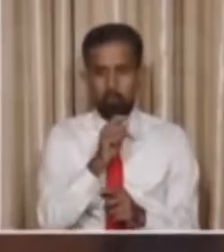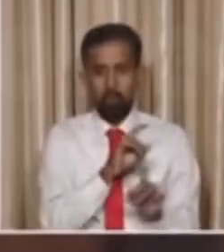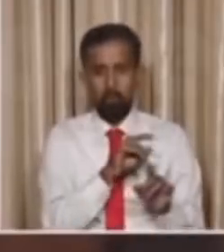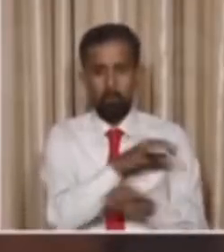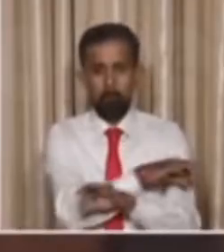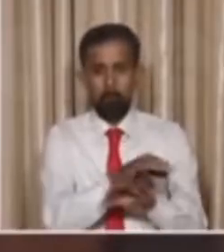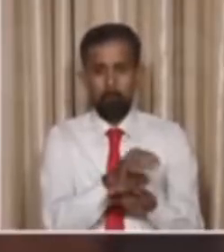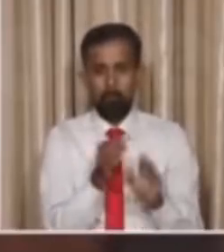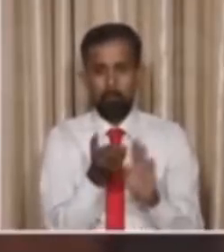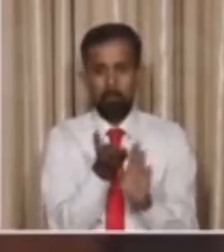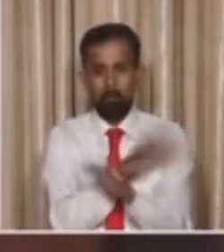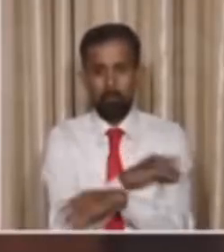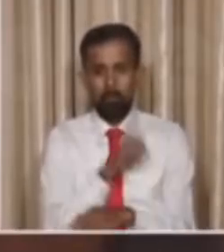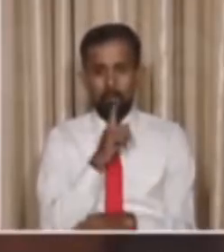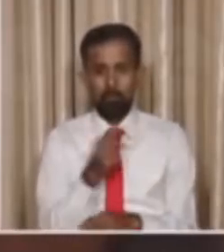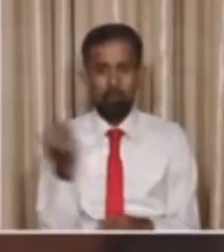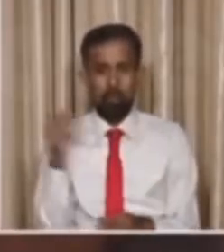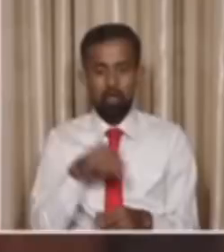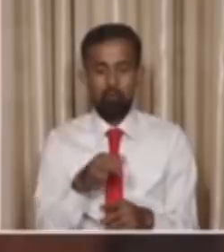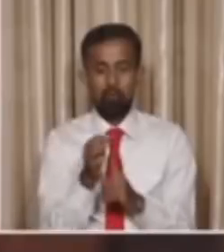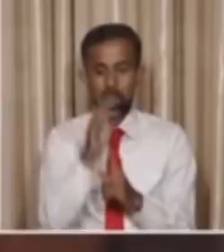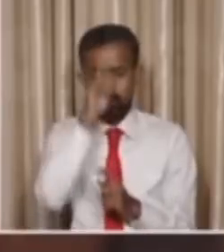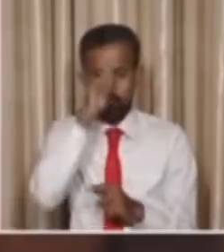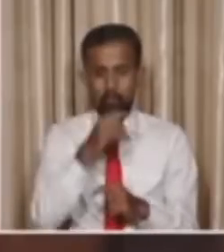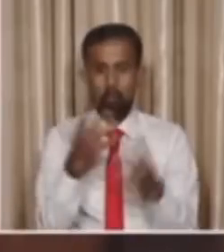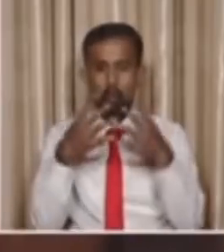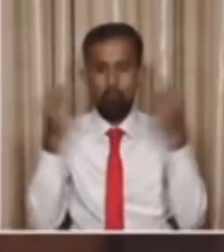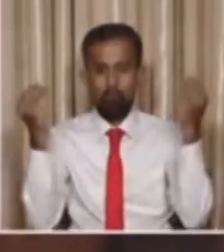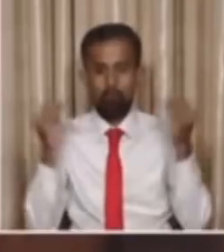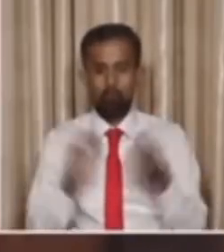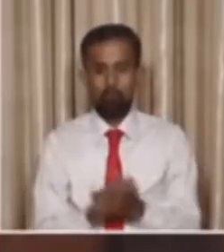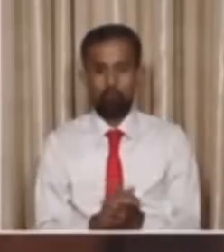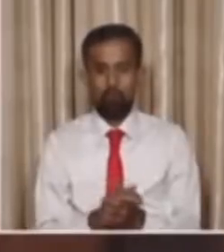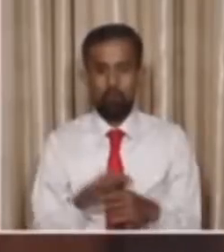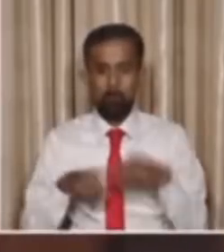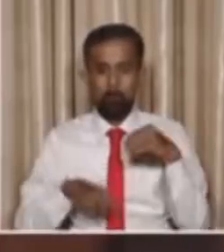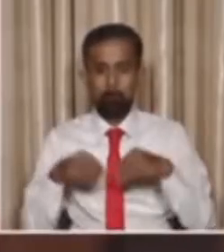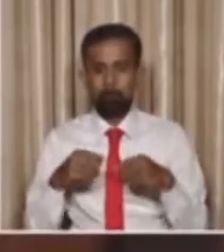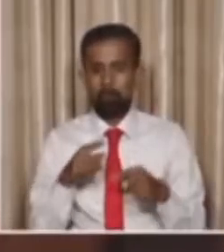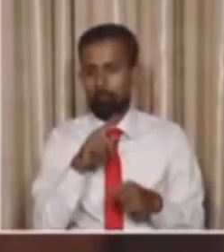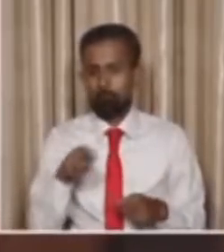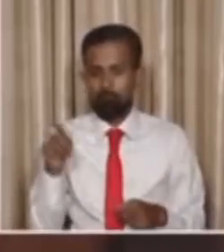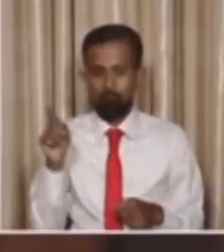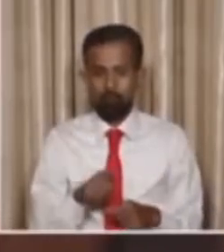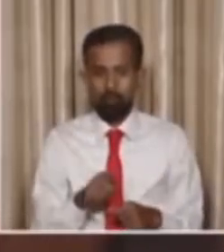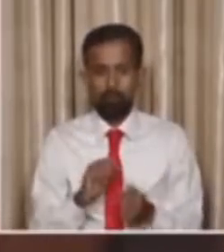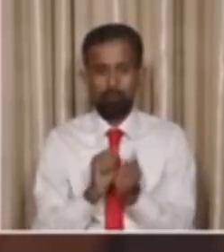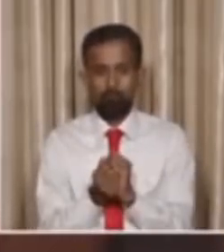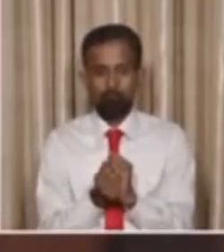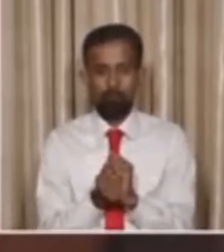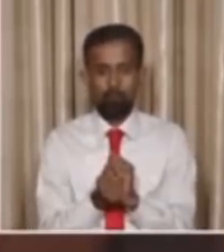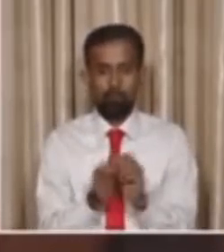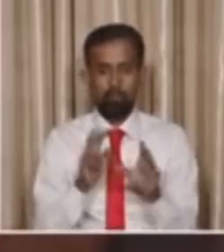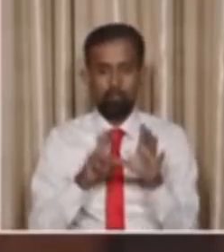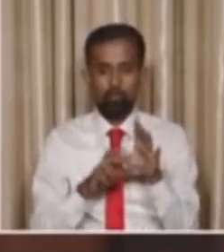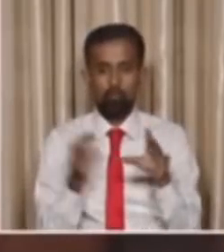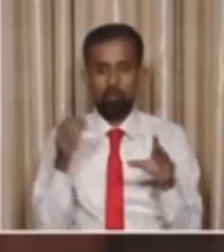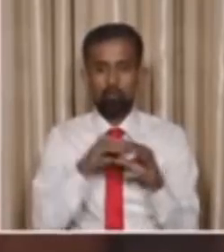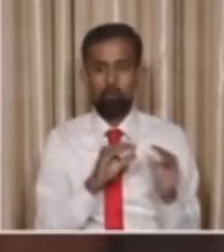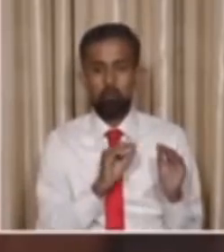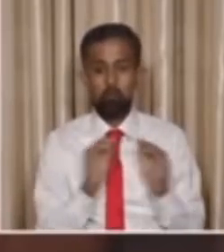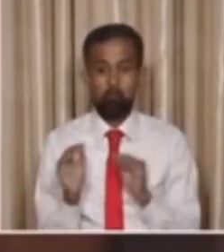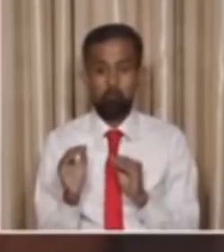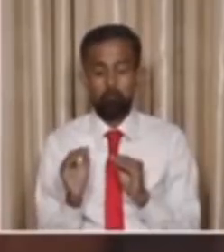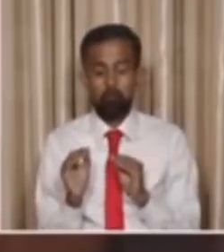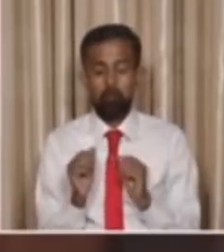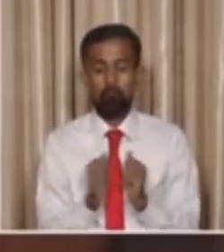ජනාධිපති වෙන්න කලින් හැමෝම කියන්නේ අපි ආපු ගමන් ජනාධිපති ක්‍රමයේ අහෝසි කරනවා මේ මැතිවරණ ක්‍රමයේ වැරදි මේක වෙනස් කරන්න ඕන කියලා. හැබැයි මේ පුටුවට ආවන් පස්සේ තනතුරු වලට ආවන්